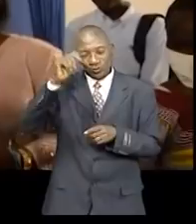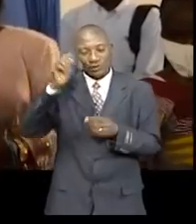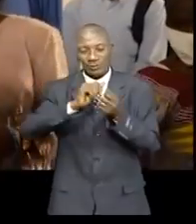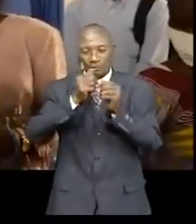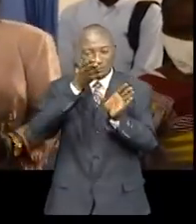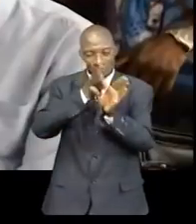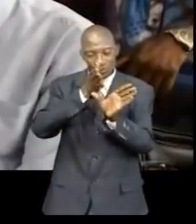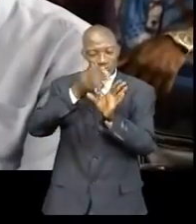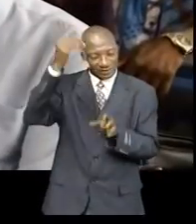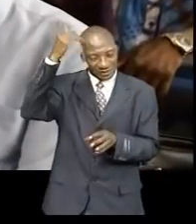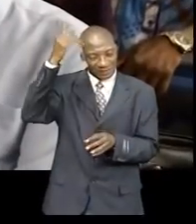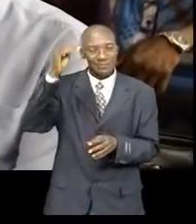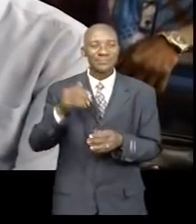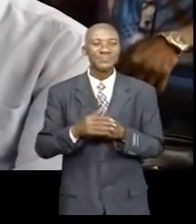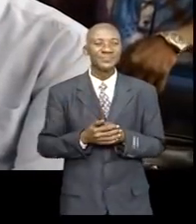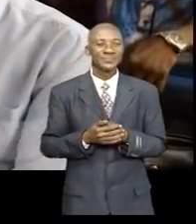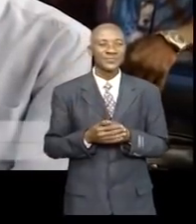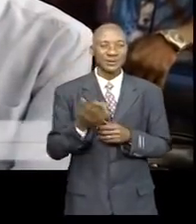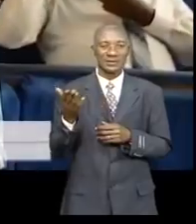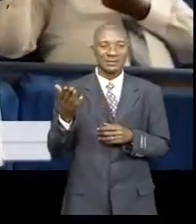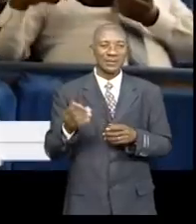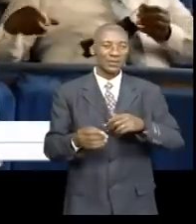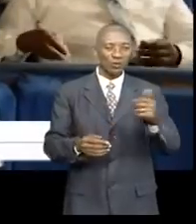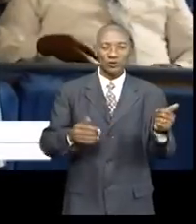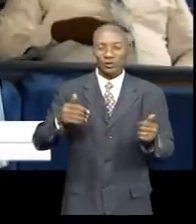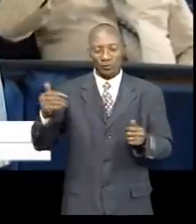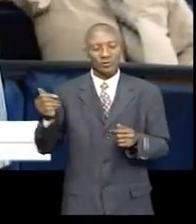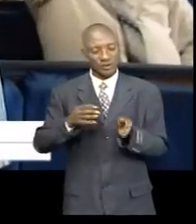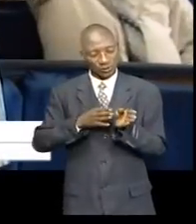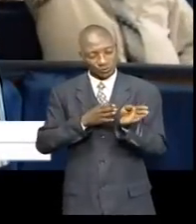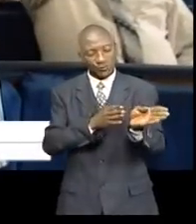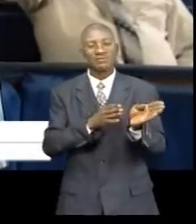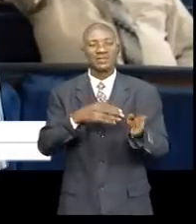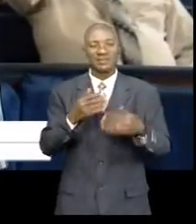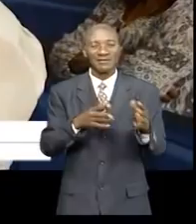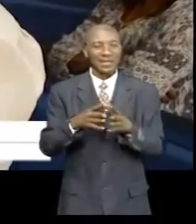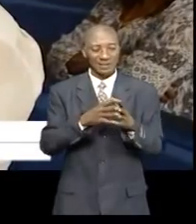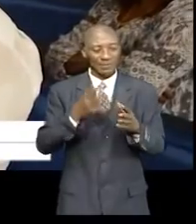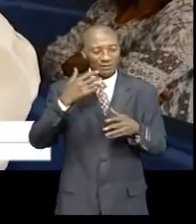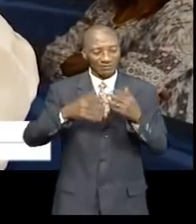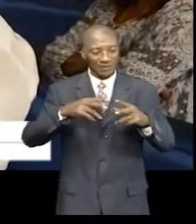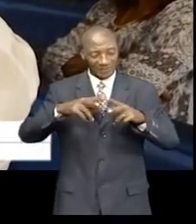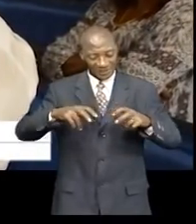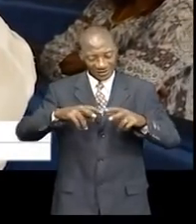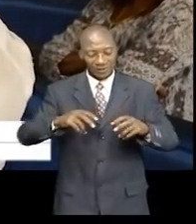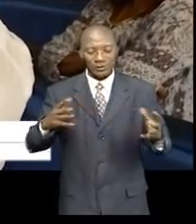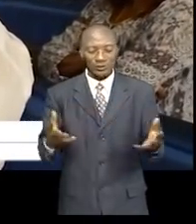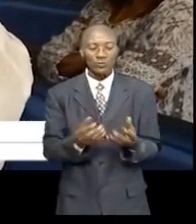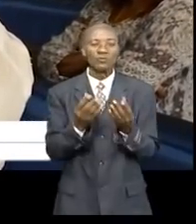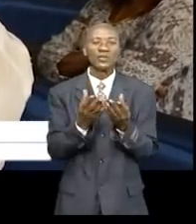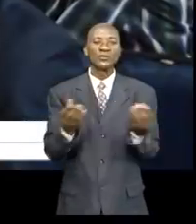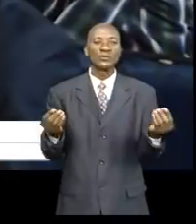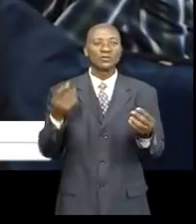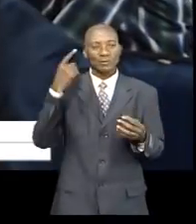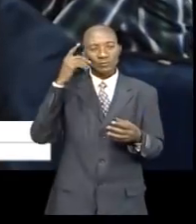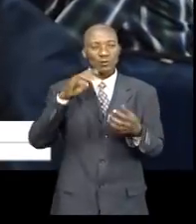faire des colonnes. Il a appelé les autres chercheurs à emboîter le pas à la recherche, à trouver des solutions aux problèmes de la société